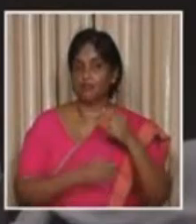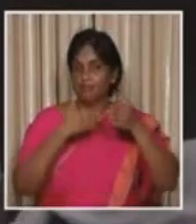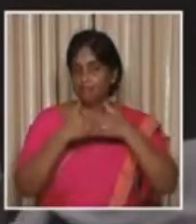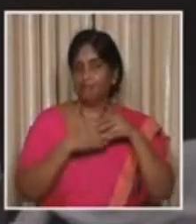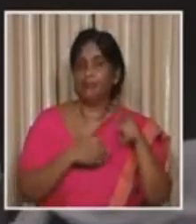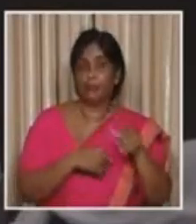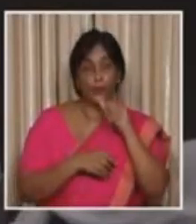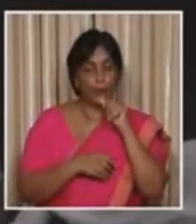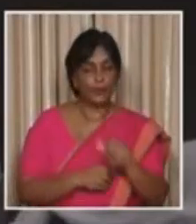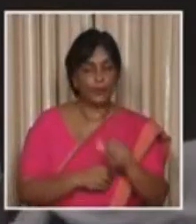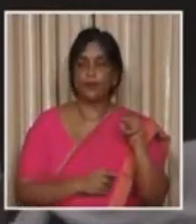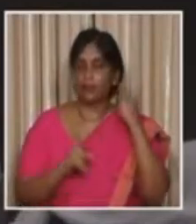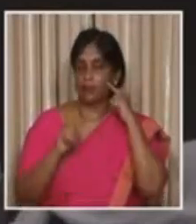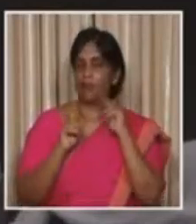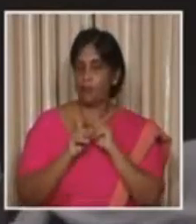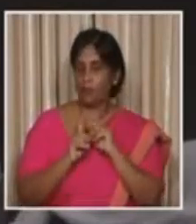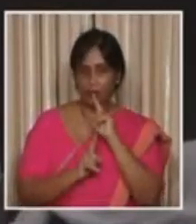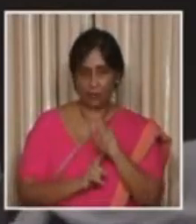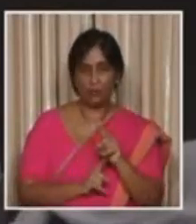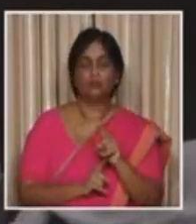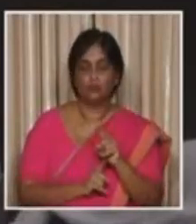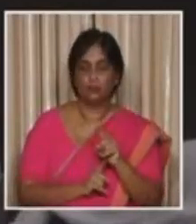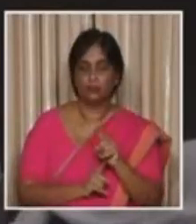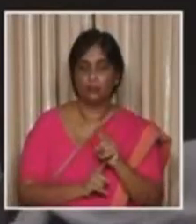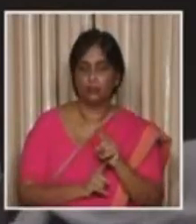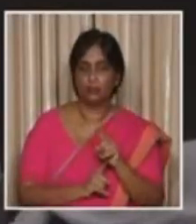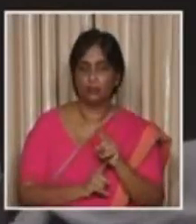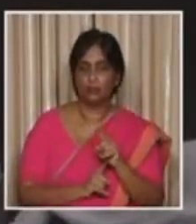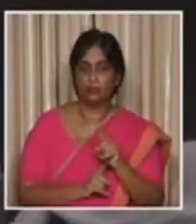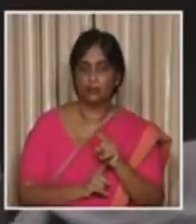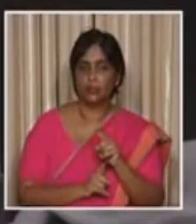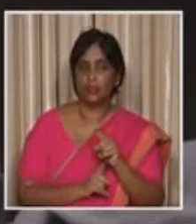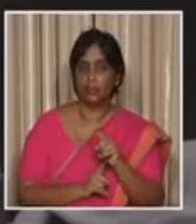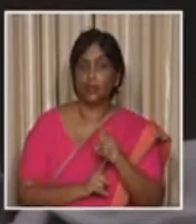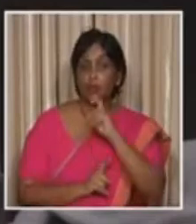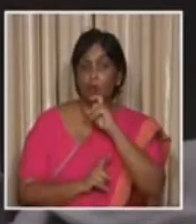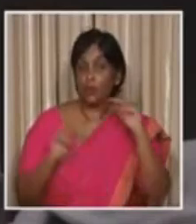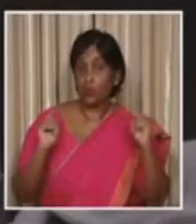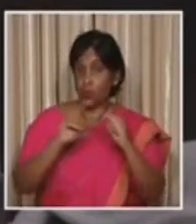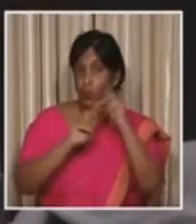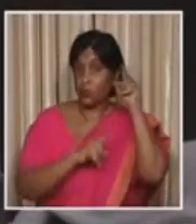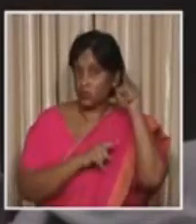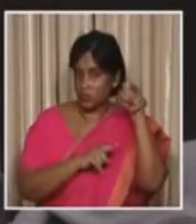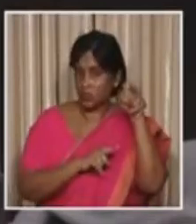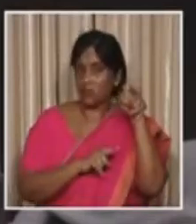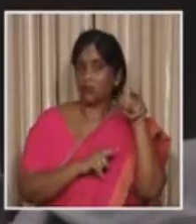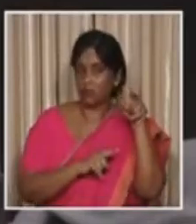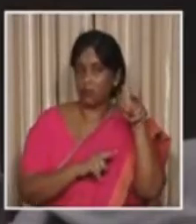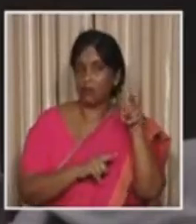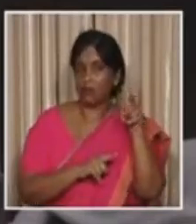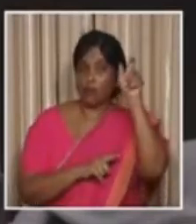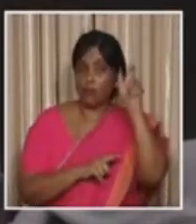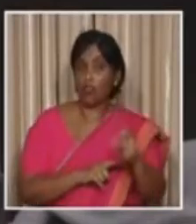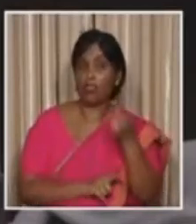උපලේඛනයේ ඉතාම පැහැදිලිව මේ කාරණය සඳහන් වෙනවා. මම ඔබතුමාට කියවන්න පුළුවන් මේක ශ්‍රේෂ්ඨාධිකරණය විසින්